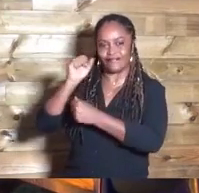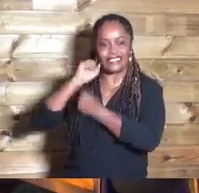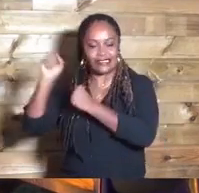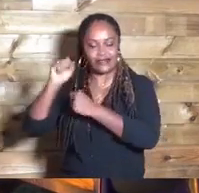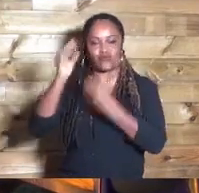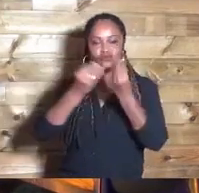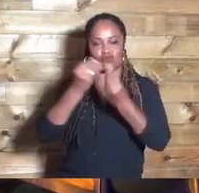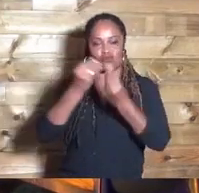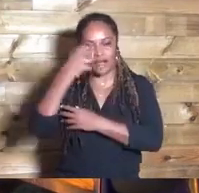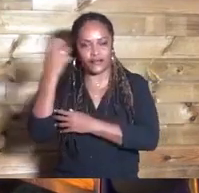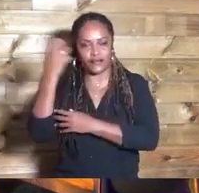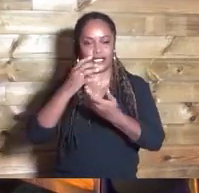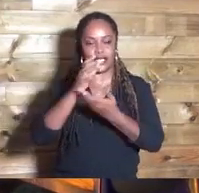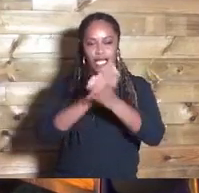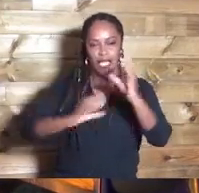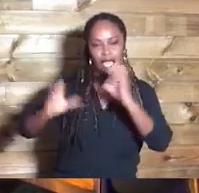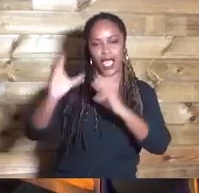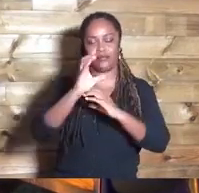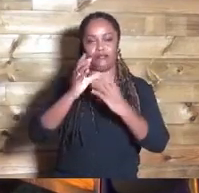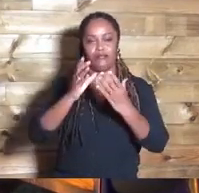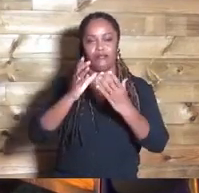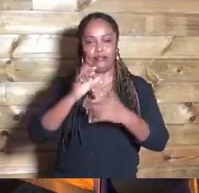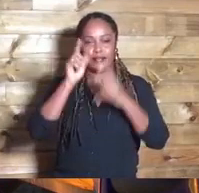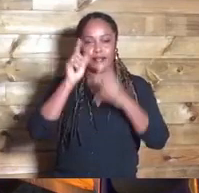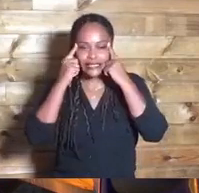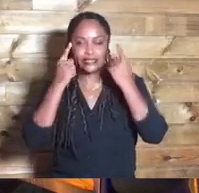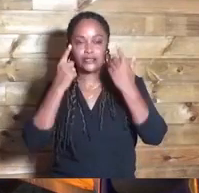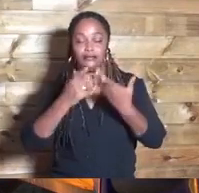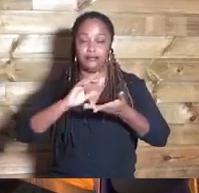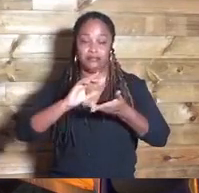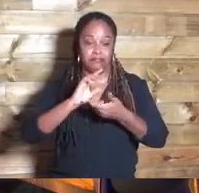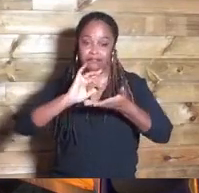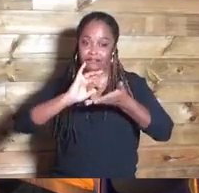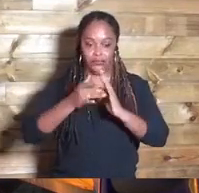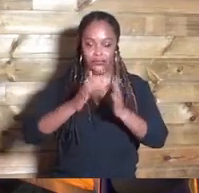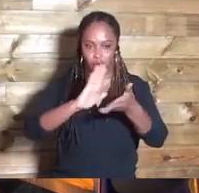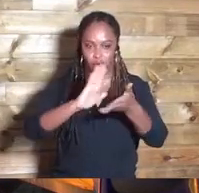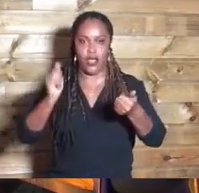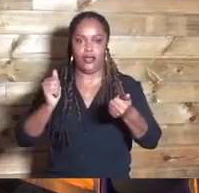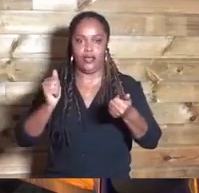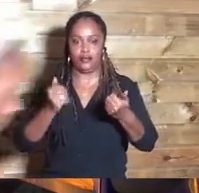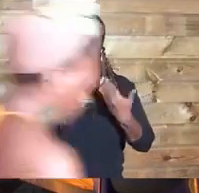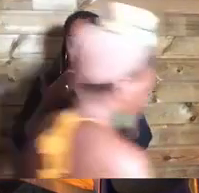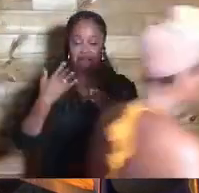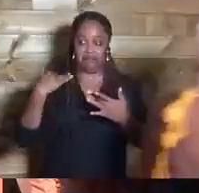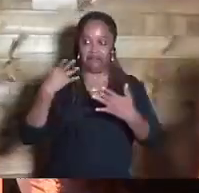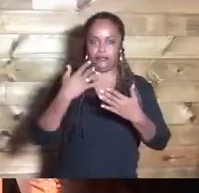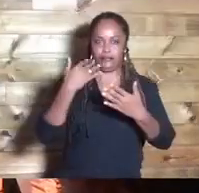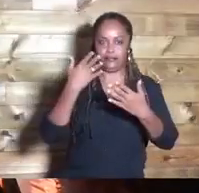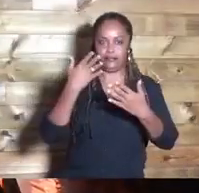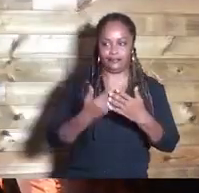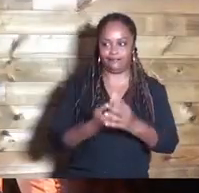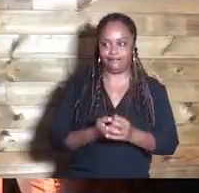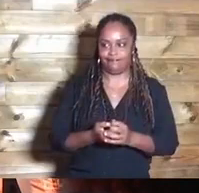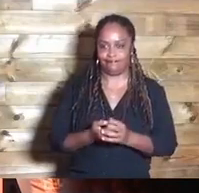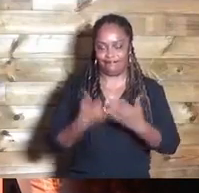en Asie, dans la Caraïbe, ils prenaient le relais. Depuis, notre histoire est jalonnée d'envie